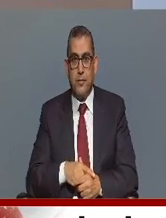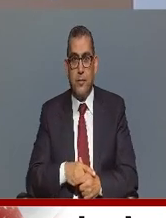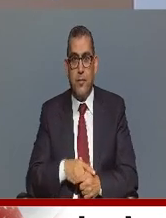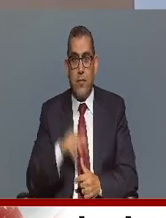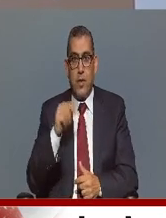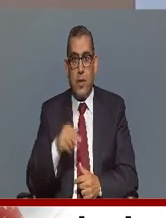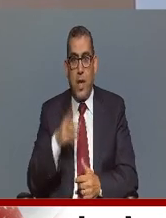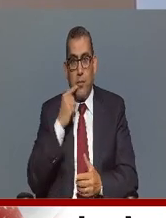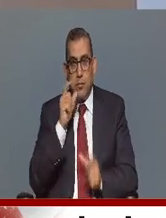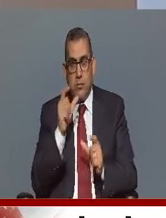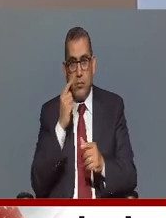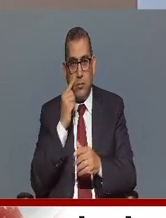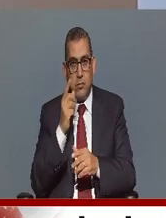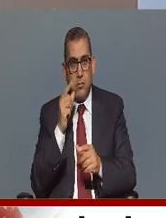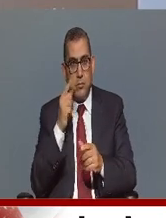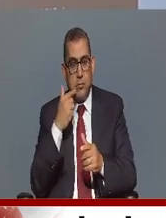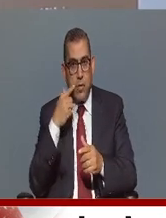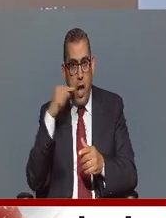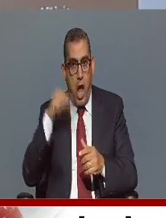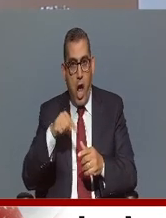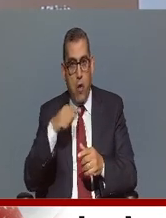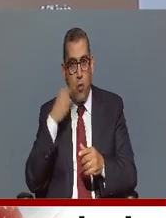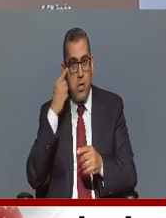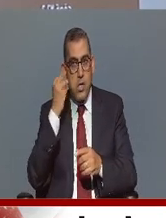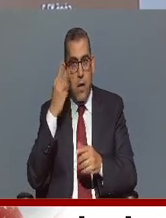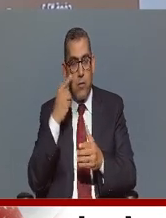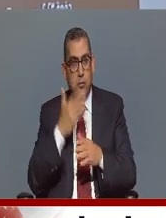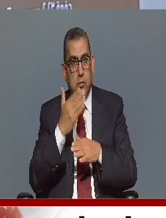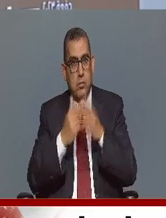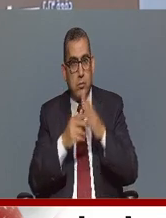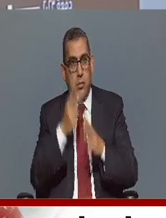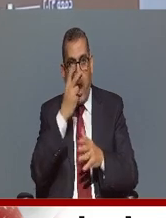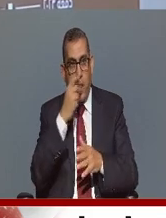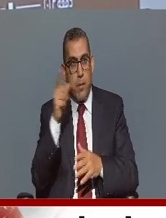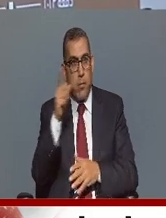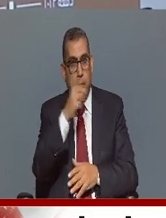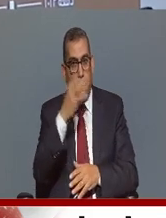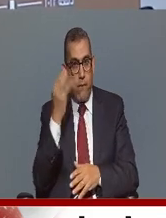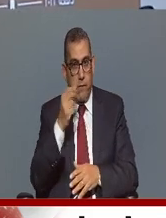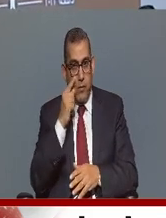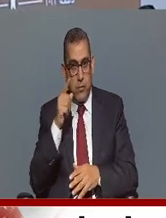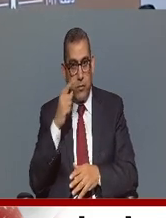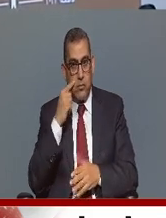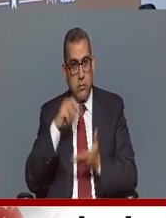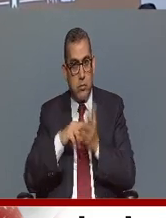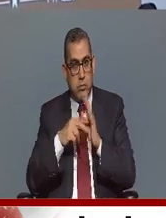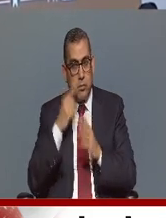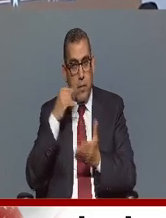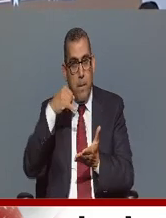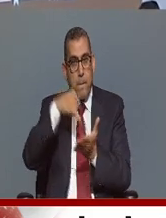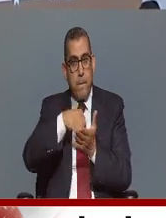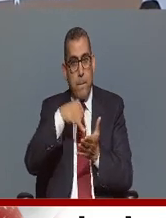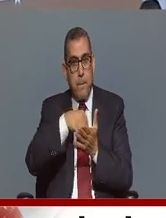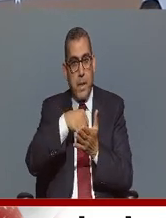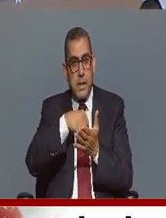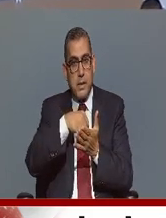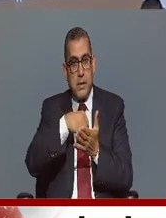مجال حماية التراث، وزارة الثقافة قدمت عن طريق المركز